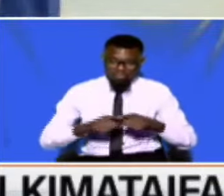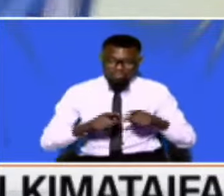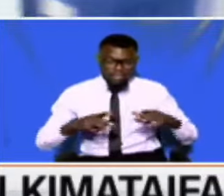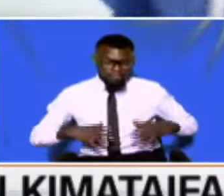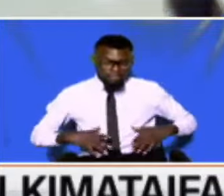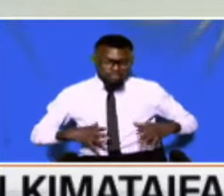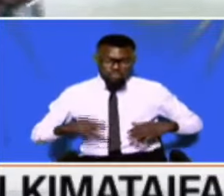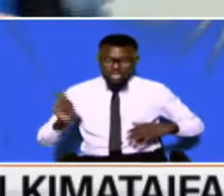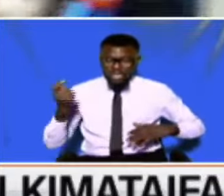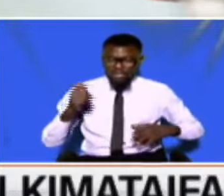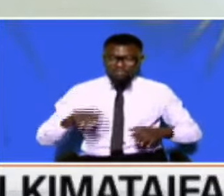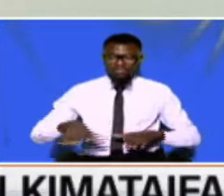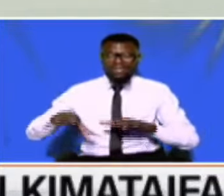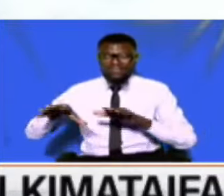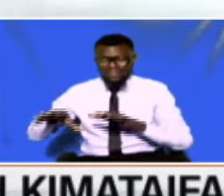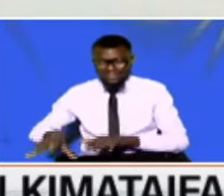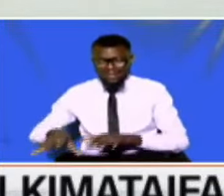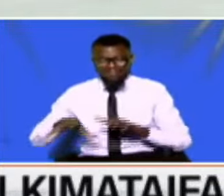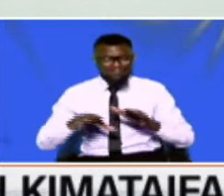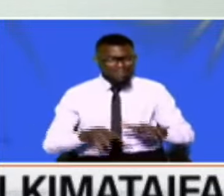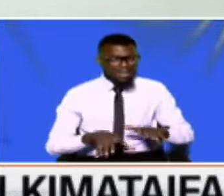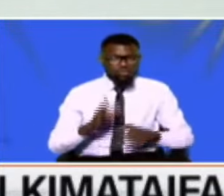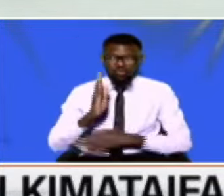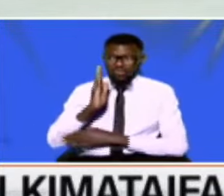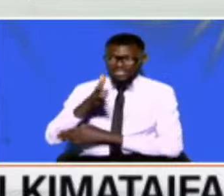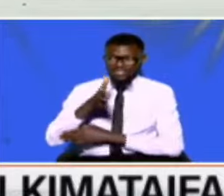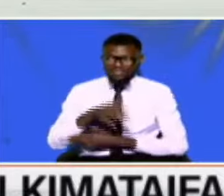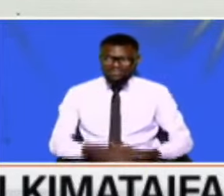wanapitia hali ngumu ya maisha.